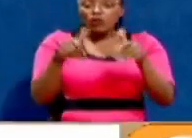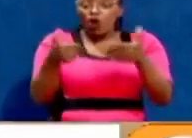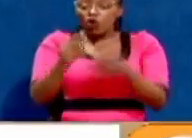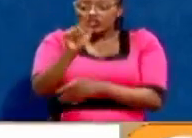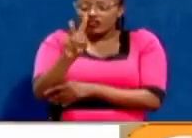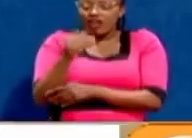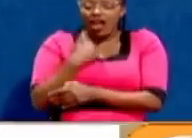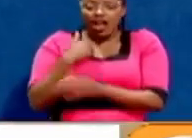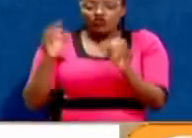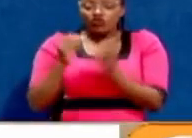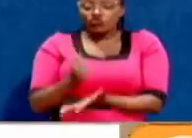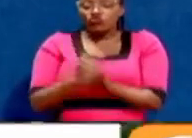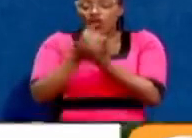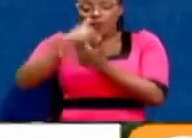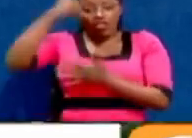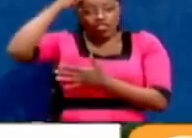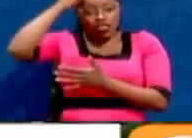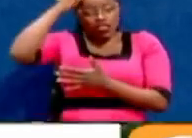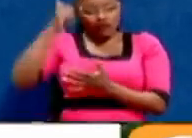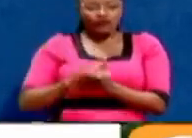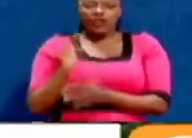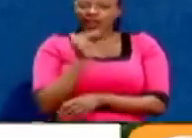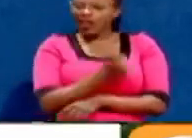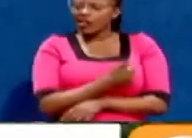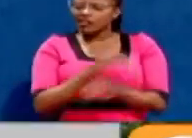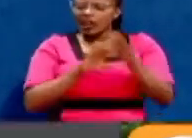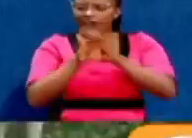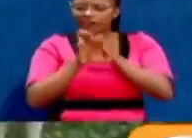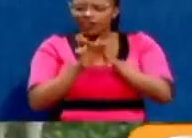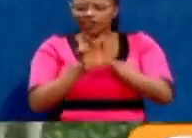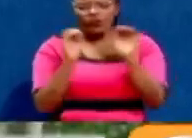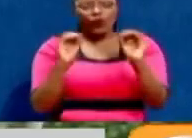TV ya kuwasaidia kusoma. Sisi hatuwezi access